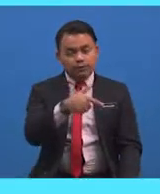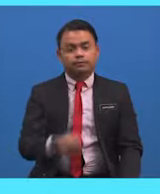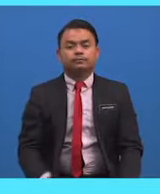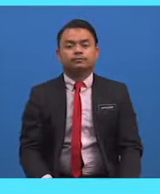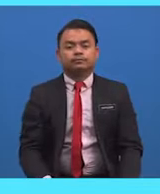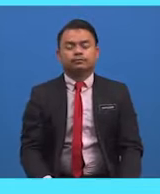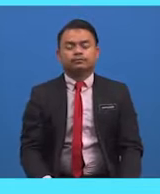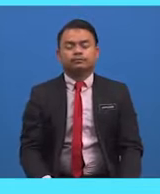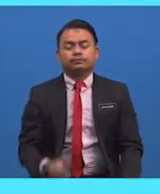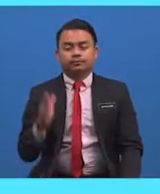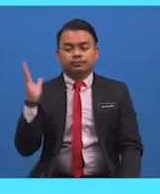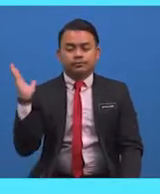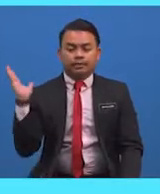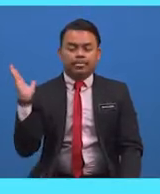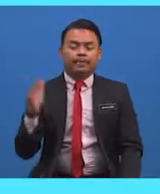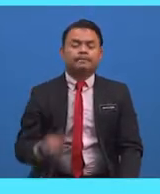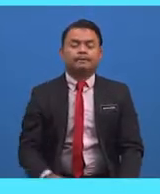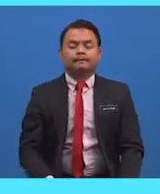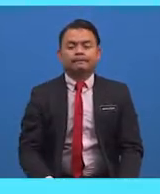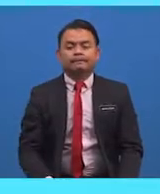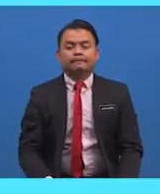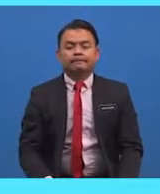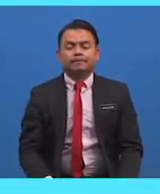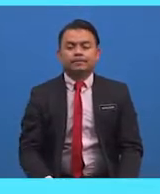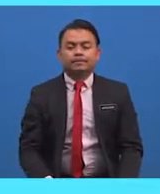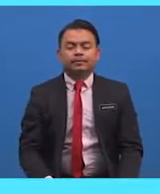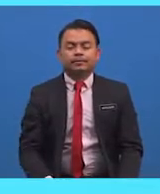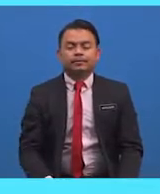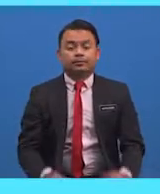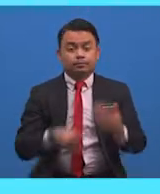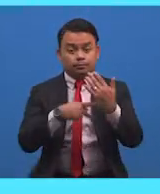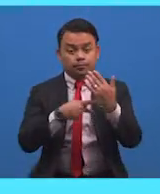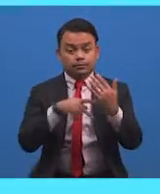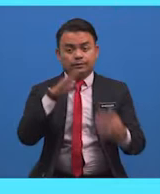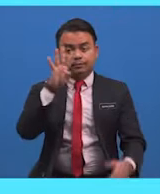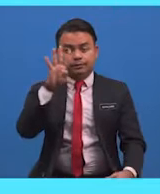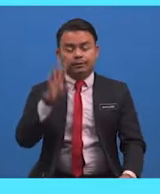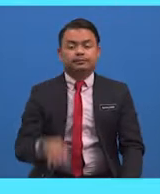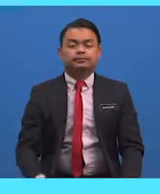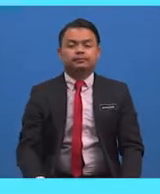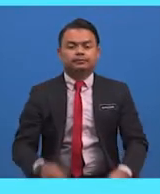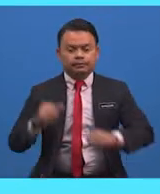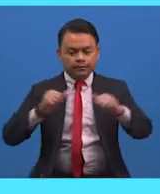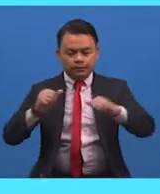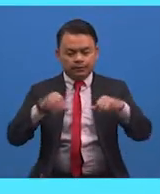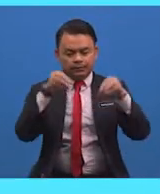dioksida menyebabkan banyak haba terperangkap. Punca keempat ialah aktiviti pertanian.